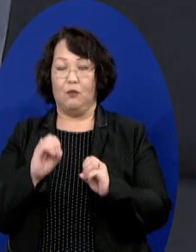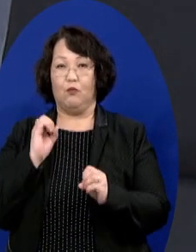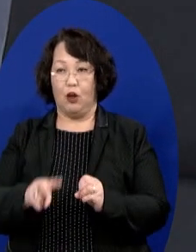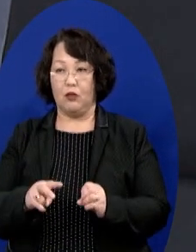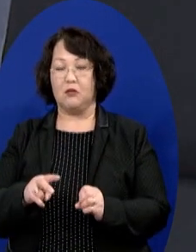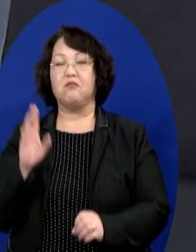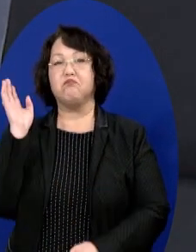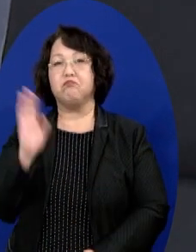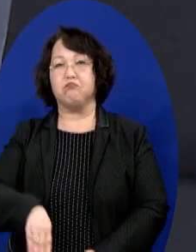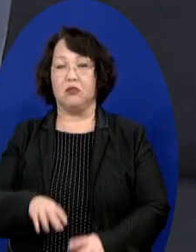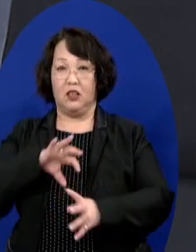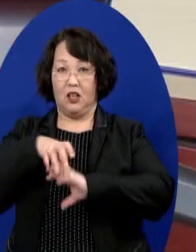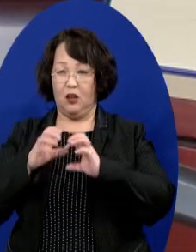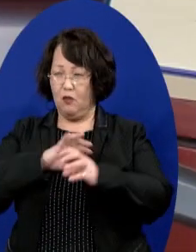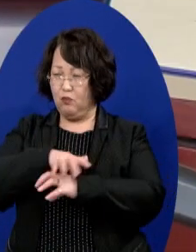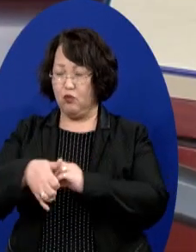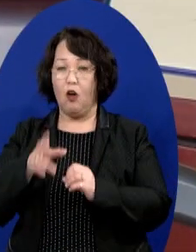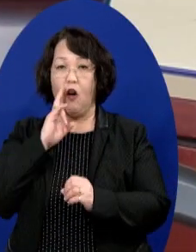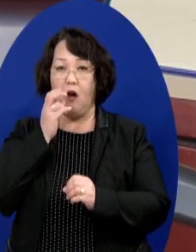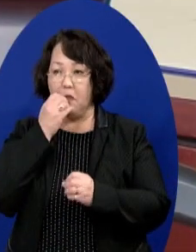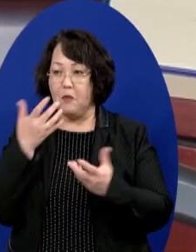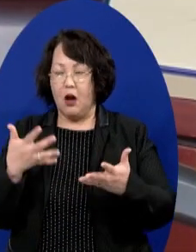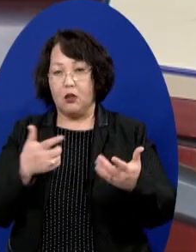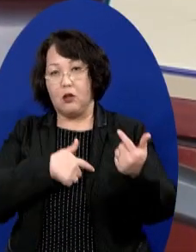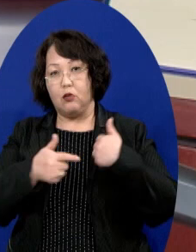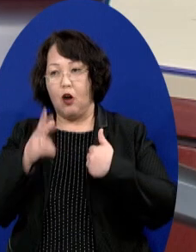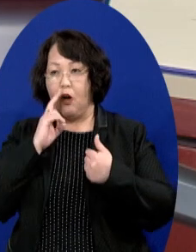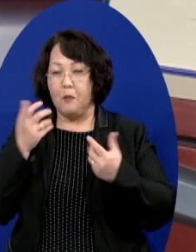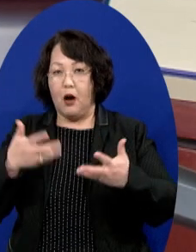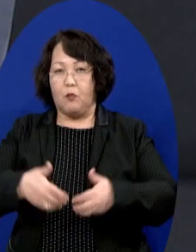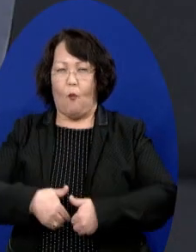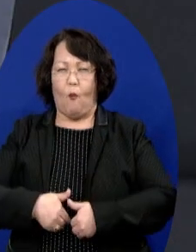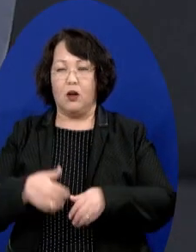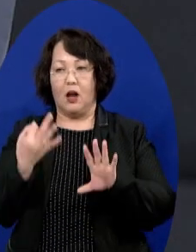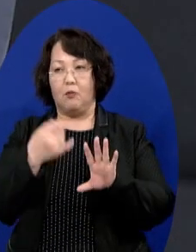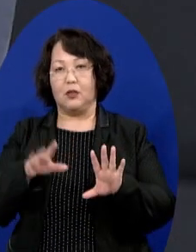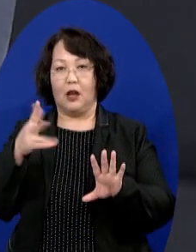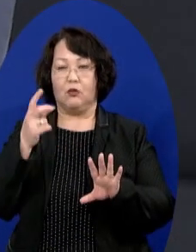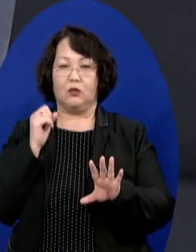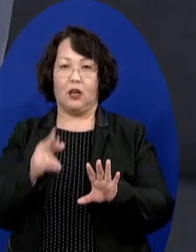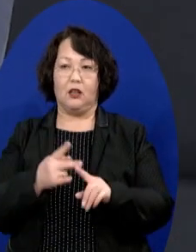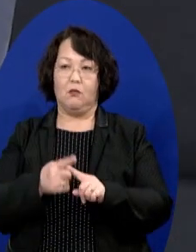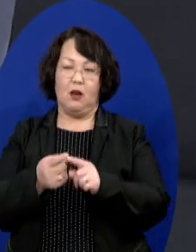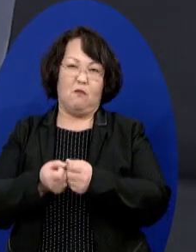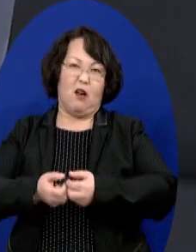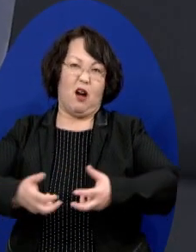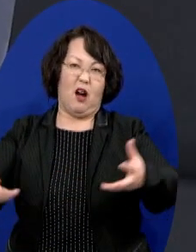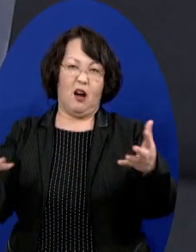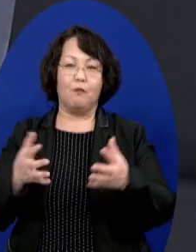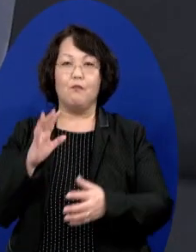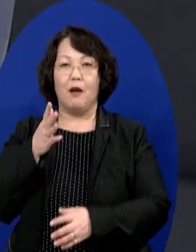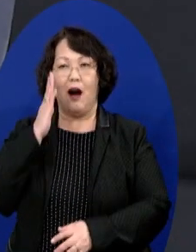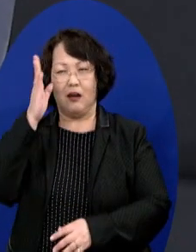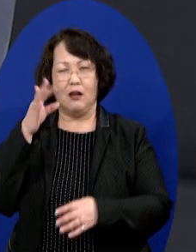даяар хүнсний одоо хомсдолд орсон иргэдийн тоо 8-13 сая хүнээр нэмэгдэх эрсдэлтэй байна гэдэг мэдээлэл гараад